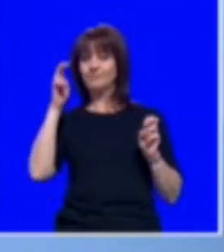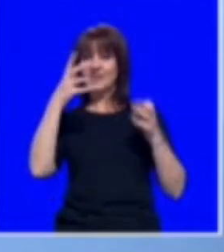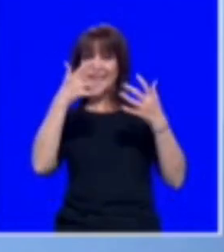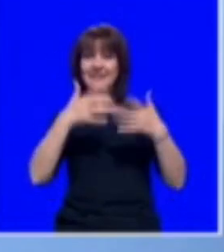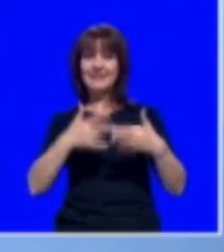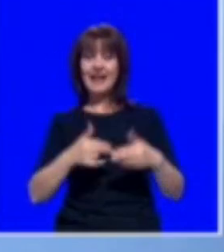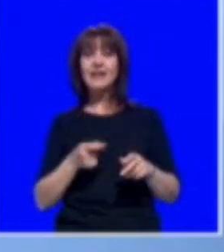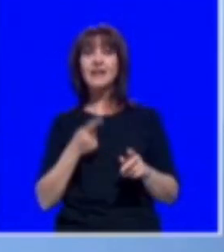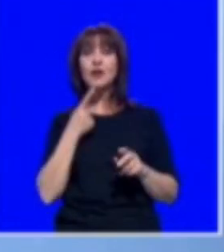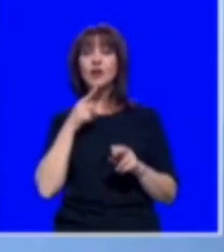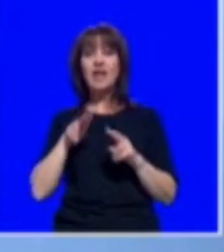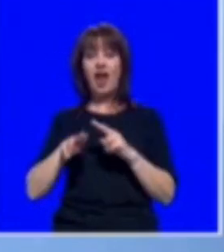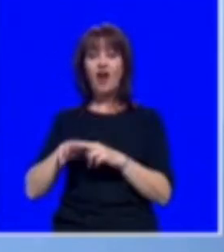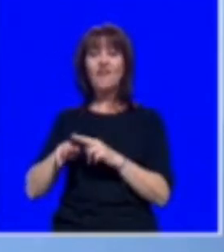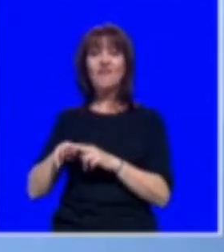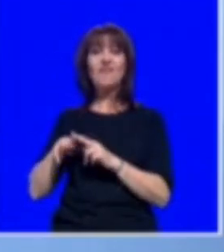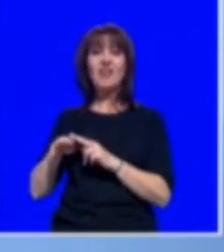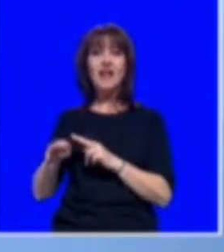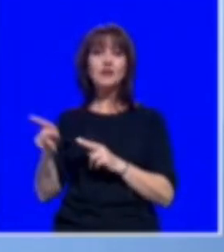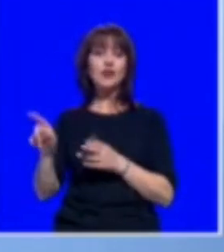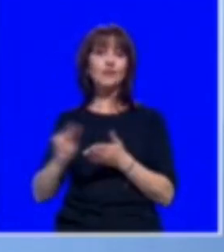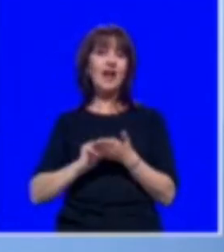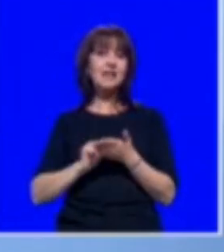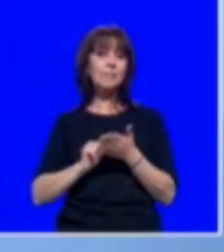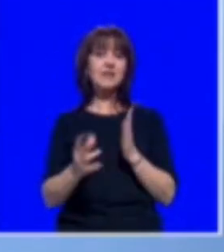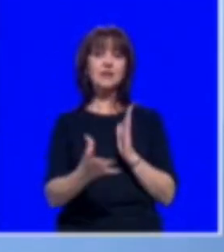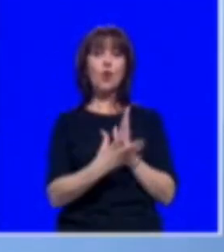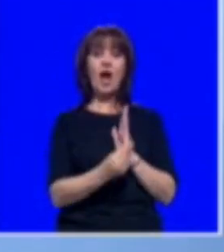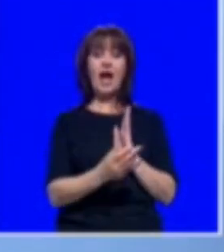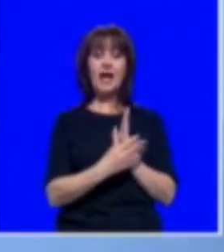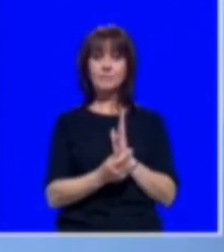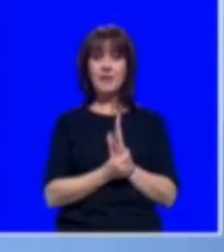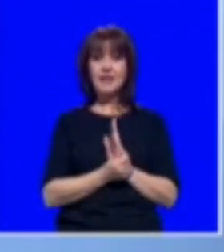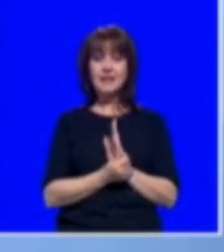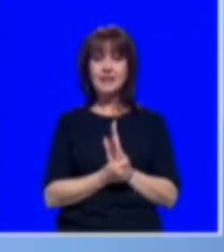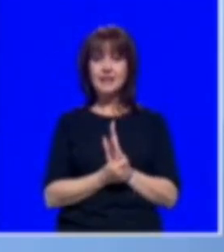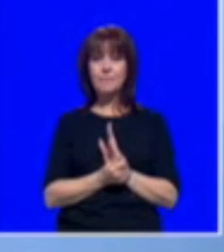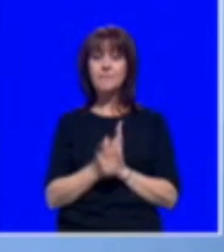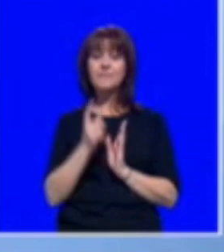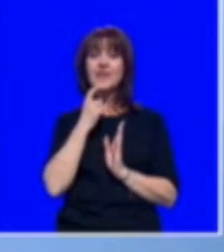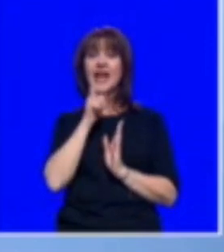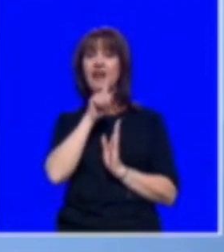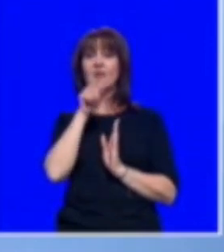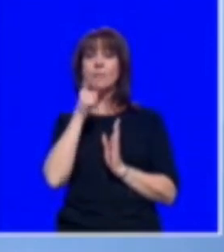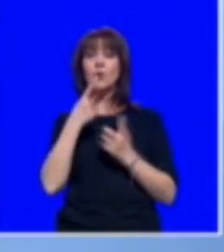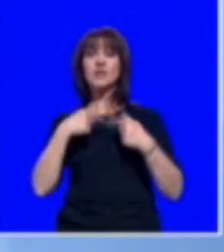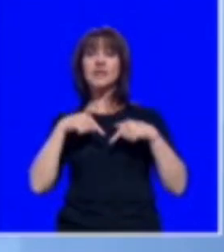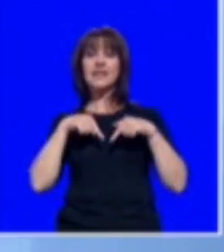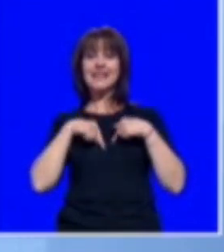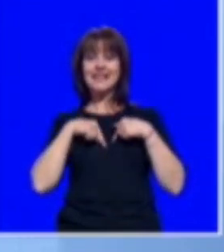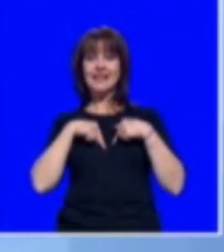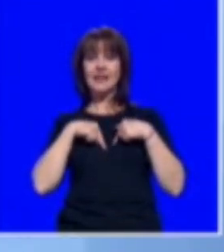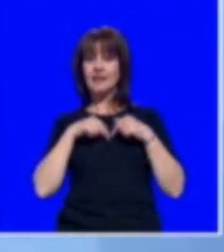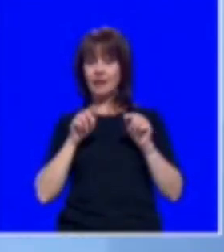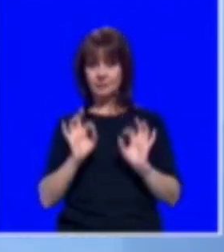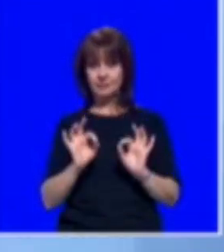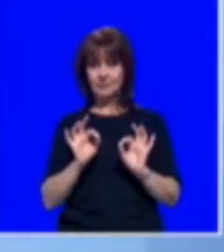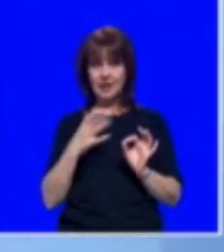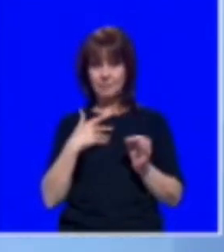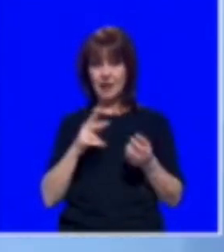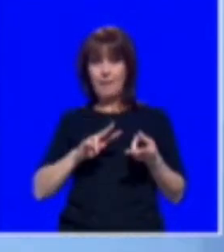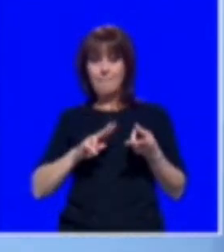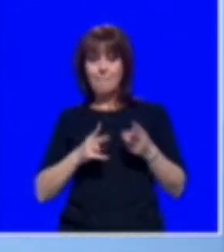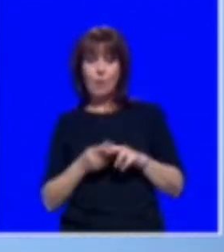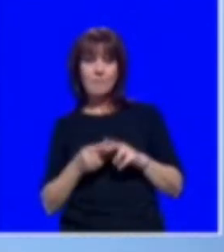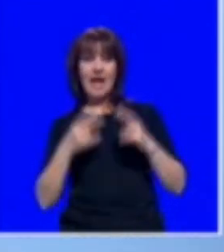от флашки, които са манипулирани, и това е записано в експертизата на вещите лица. Въпросът на съда е, били ли са